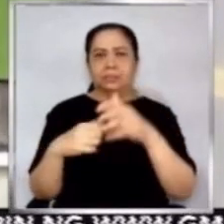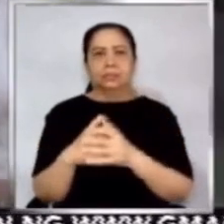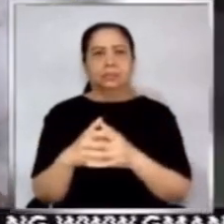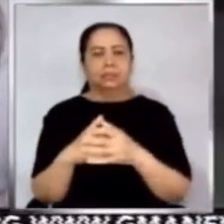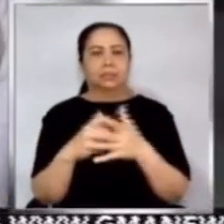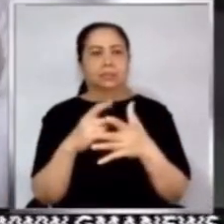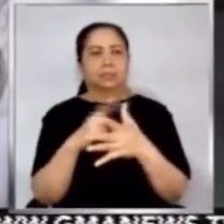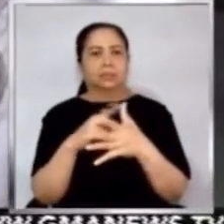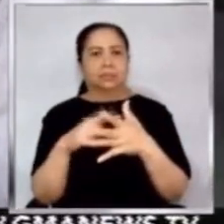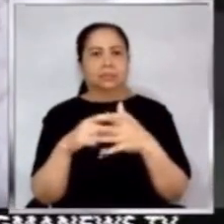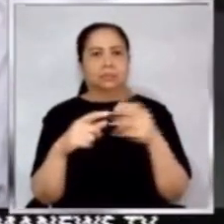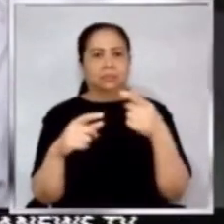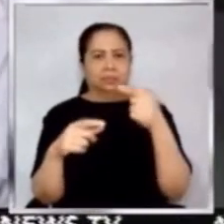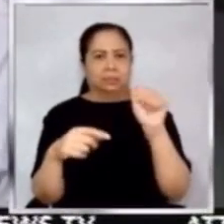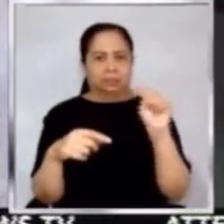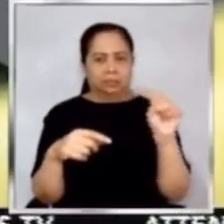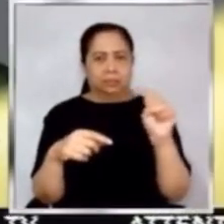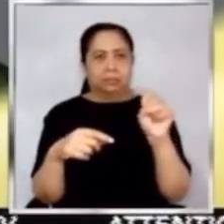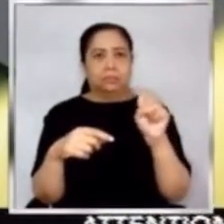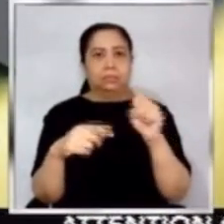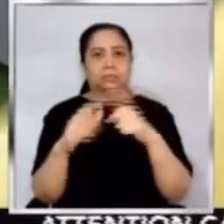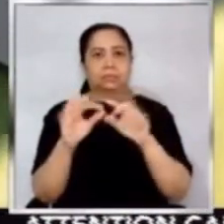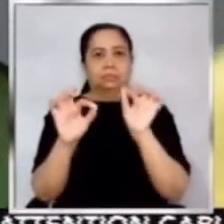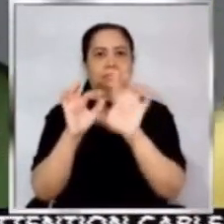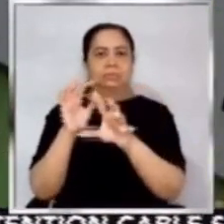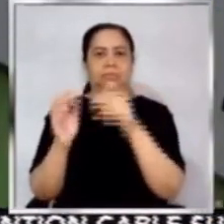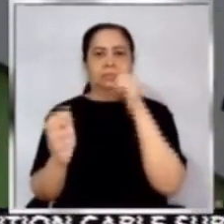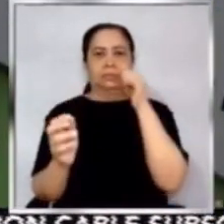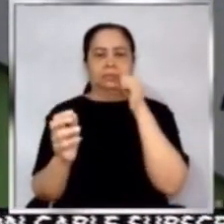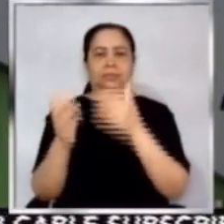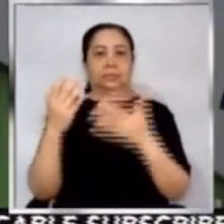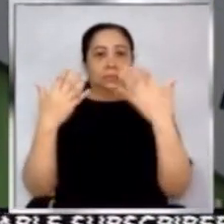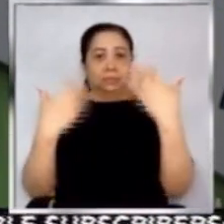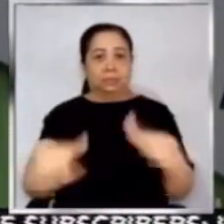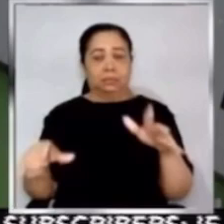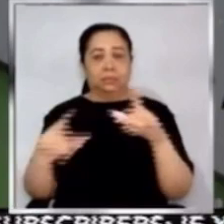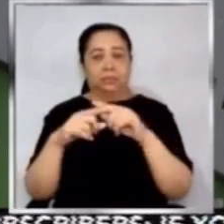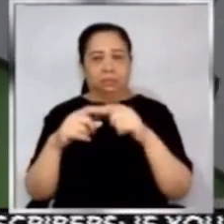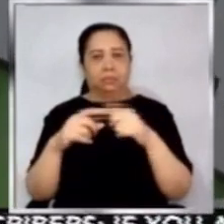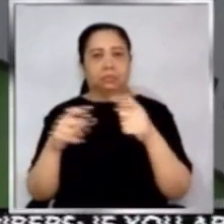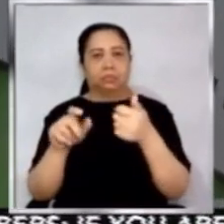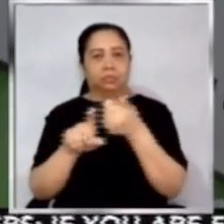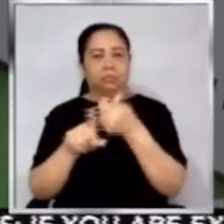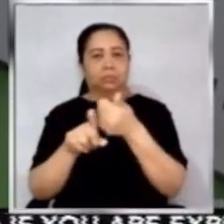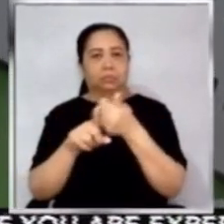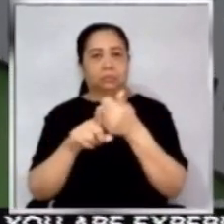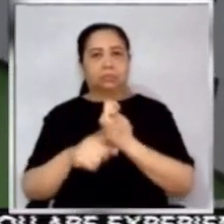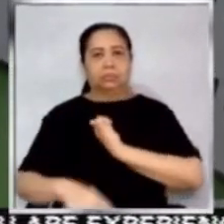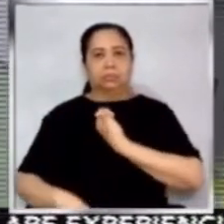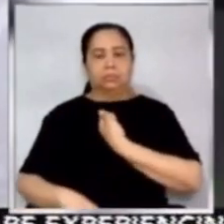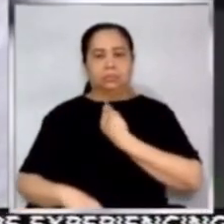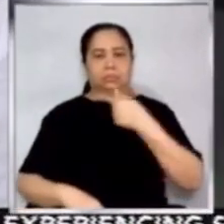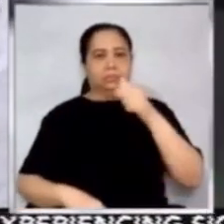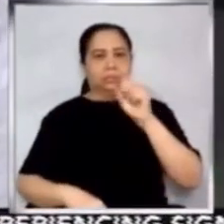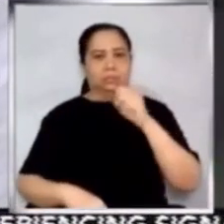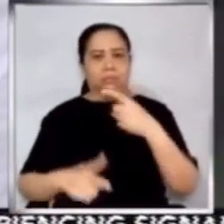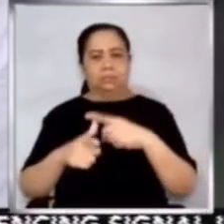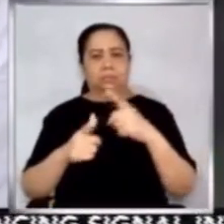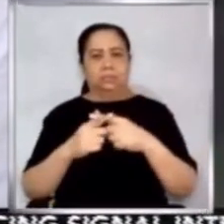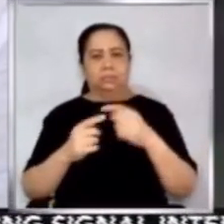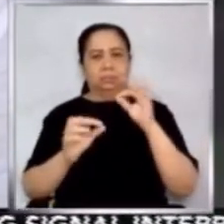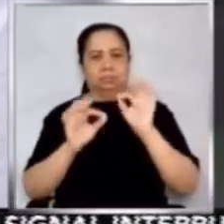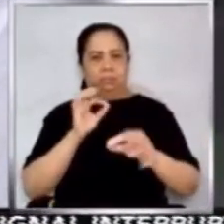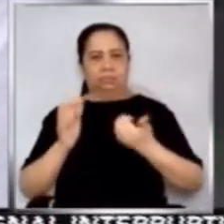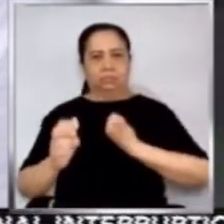gas. Sabay sinilyaban niya yung babae. Pagkatapos, binuhusan din daw ng pasahero ang sarili ng gas at saka nagsindi. Pagkatapos yung